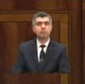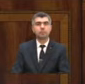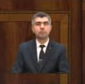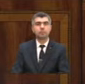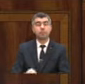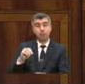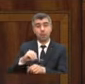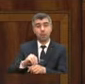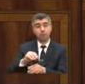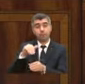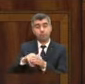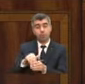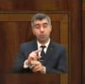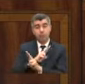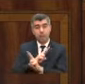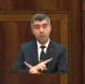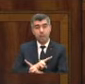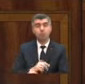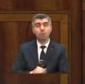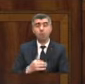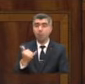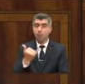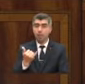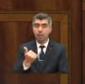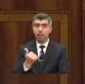وصناديق ديال التقاعد، واحد الآلية حقيقية